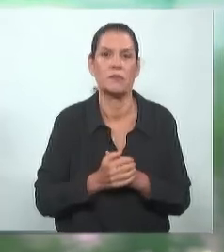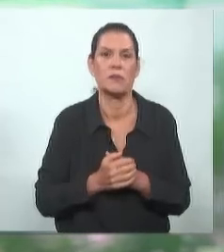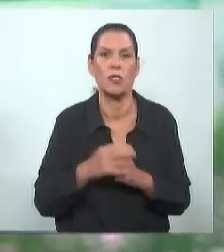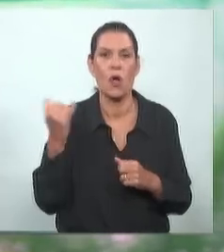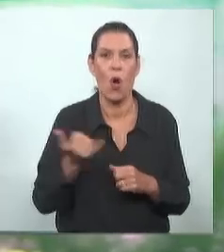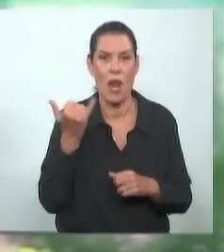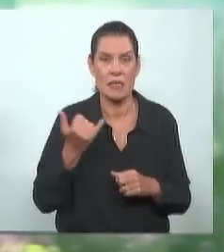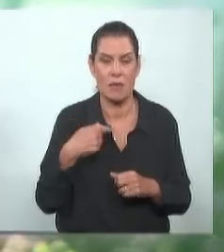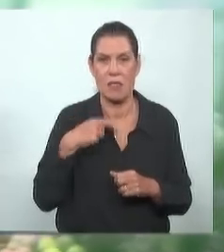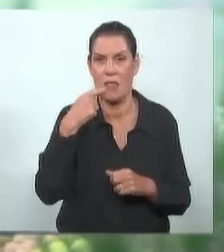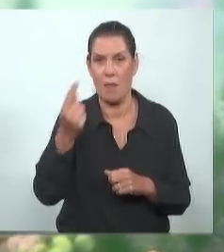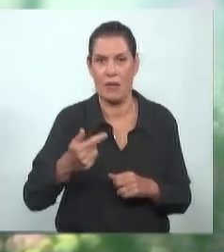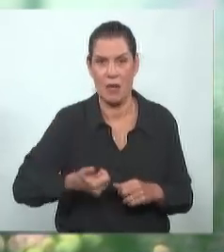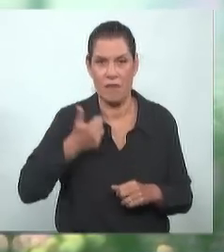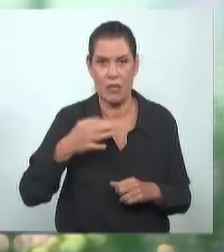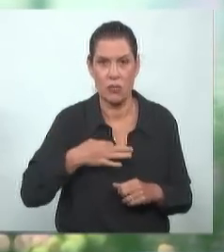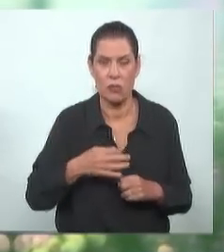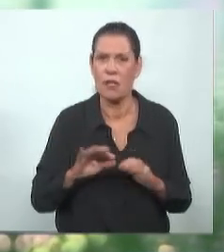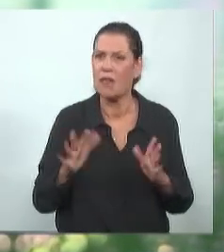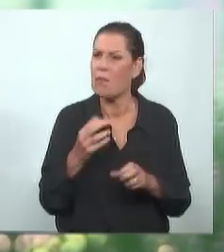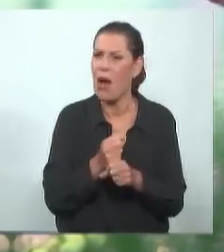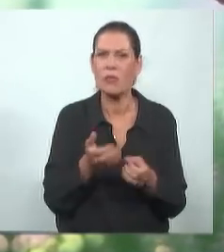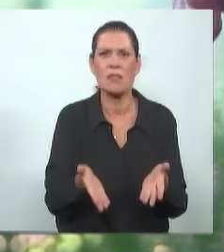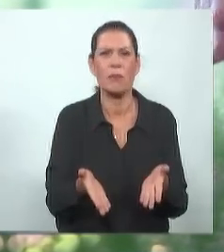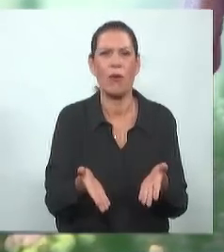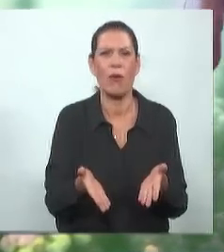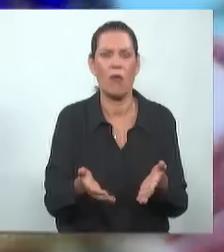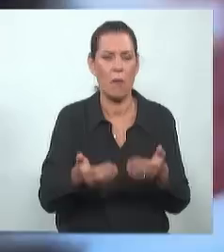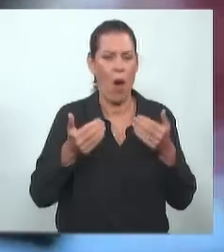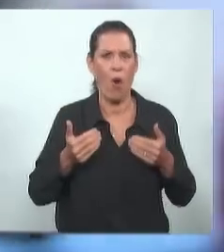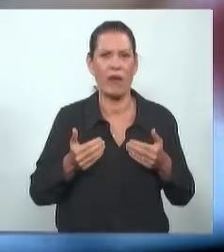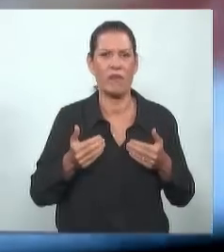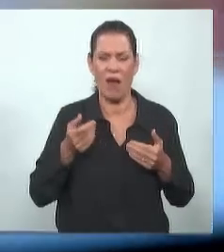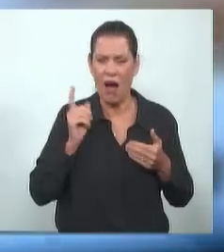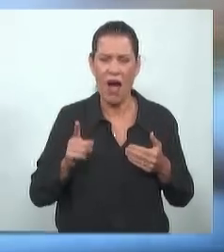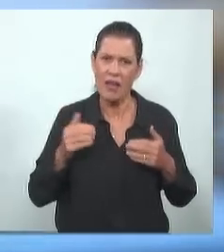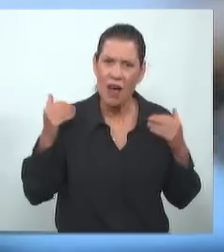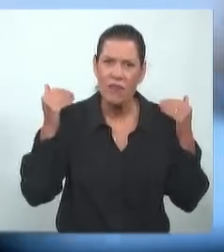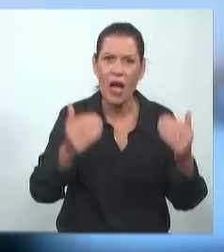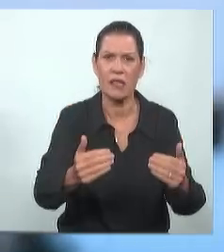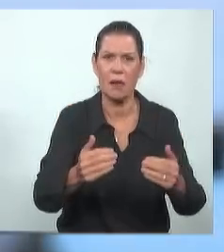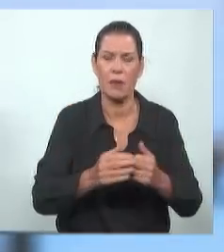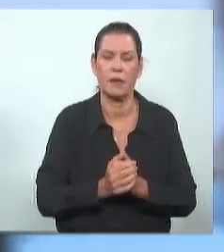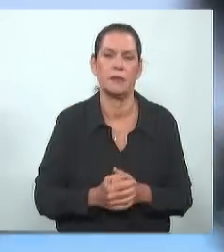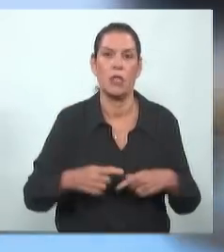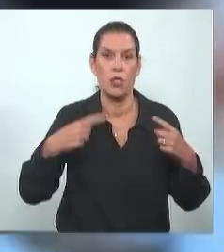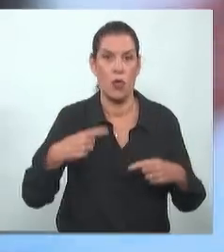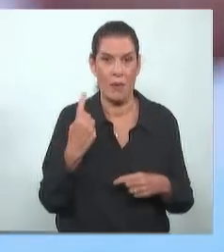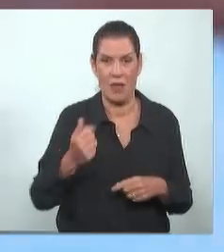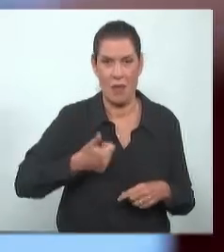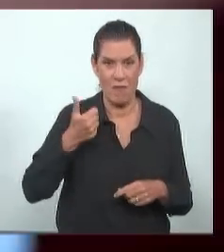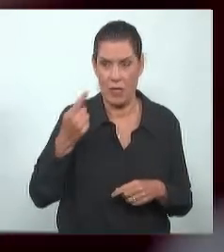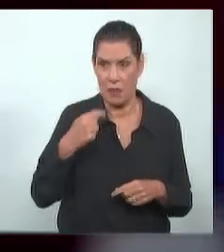שלי, מה אנחנו עושים פה בעורף? אנחנו צריכים להיות קדימה. יום אחד הוא בא, אומר לי, אתה רוצה להיות קדימה? אמרתי לו,